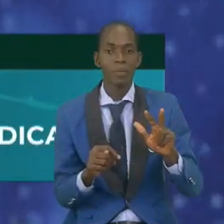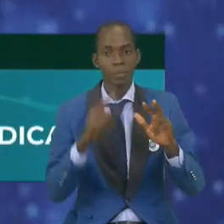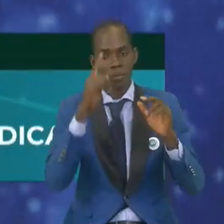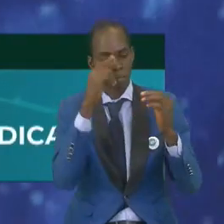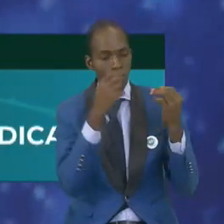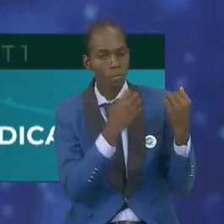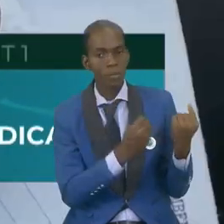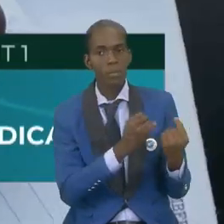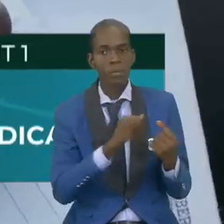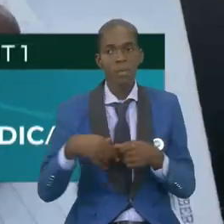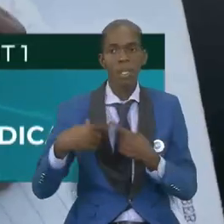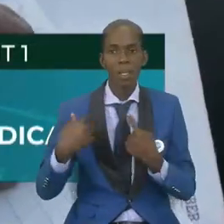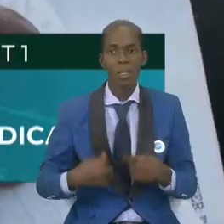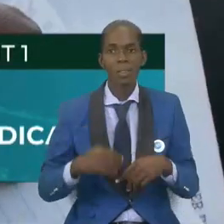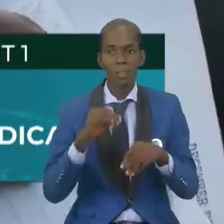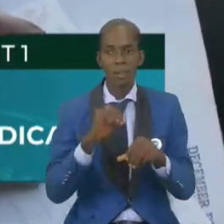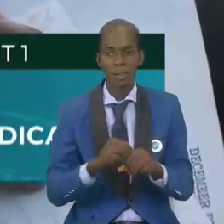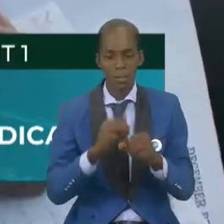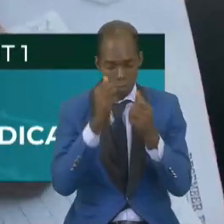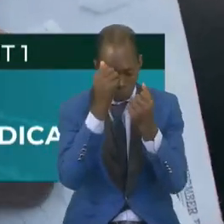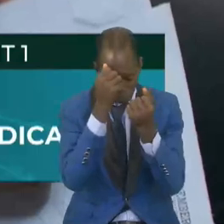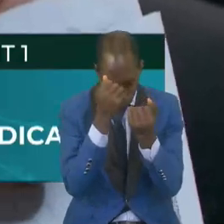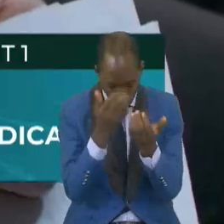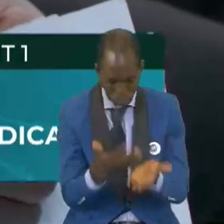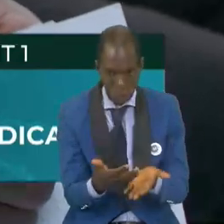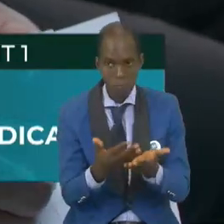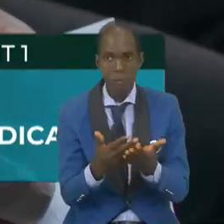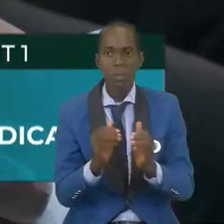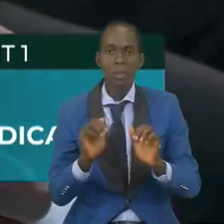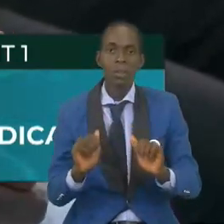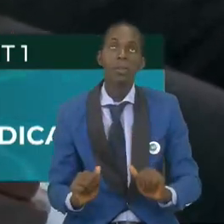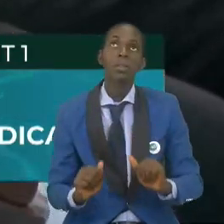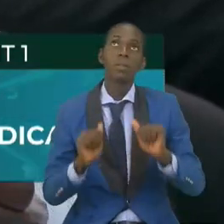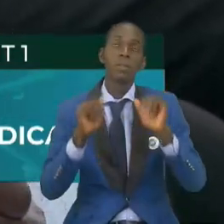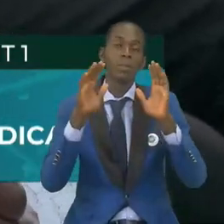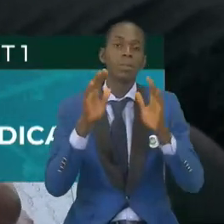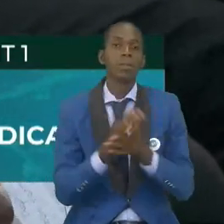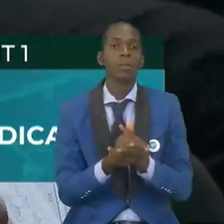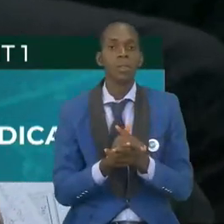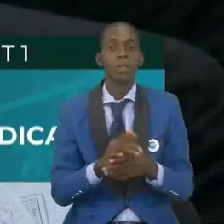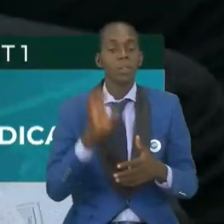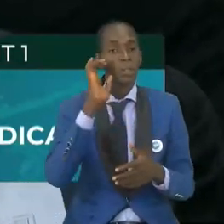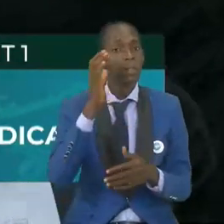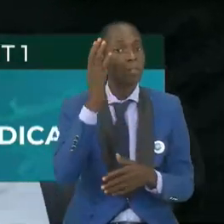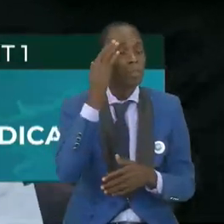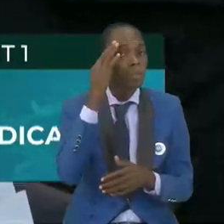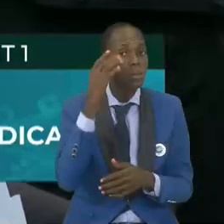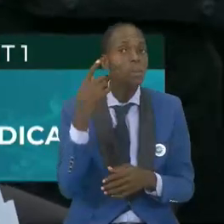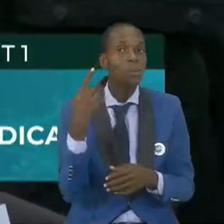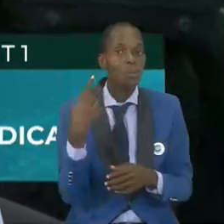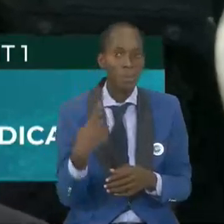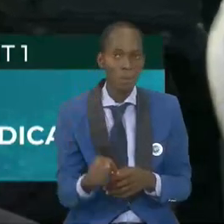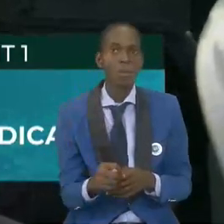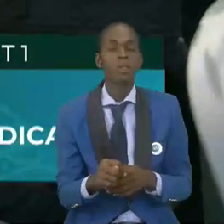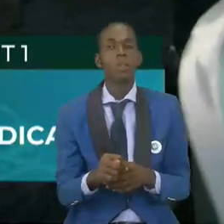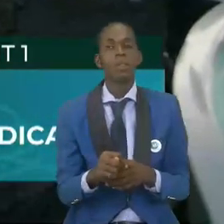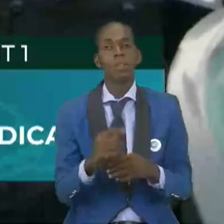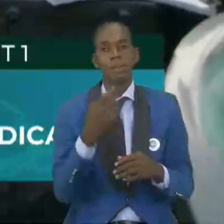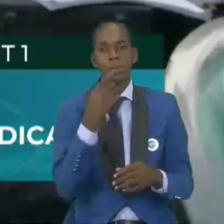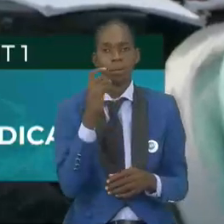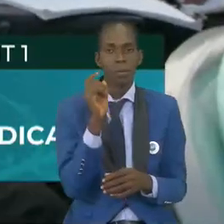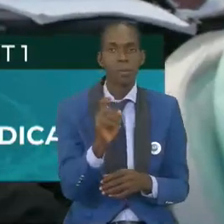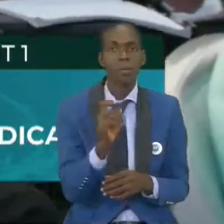cœur confiant dans le dévouement de soumission. Ils connaissaient l'édit, ils